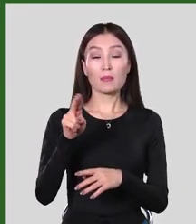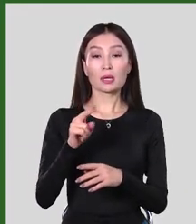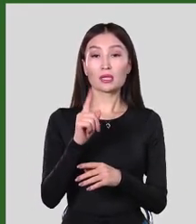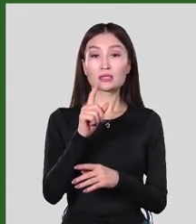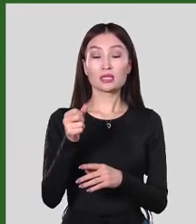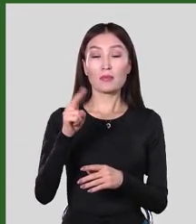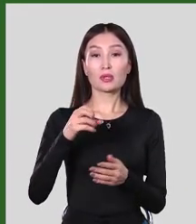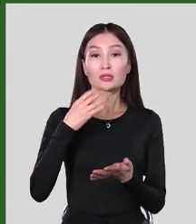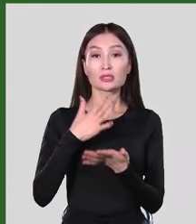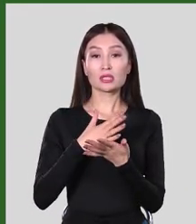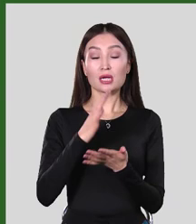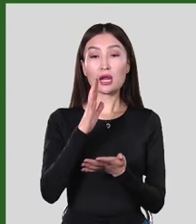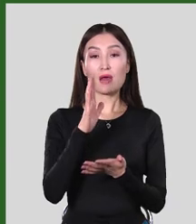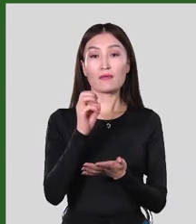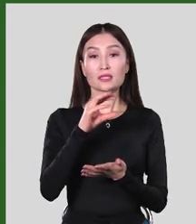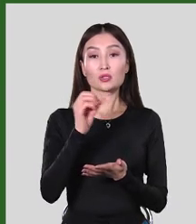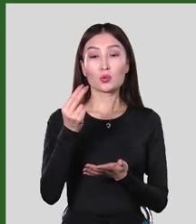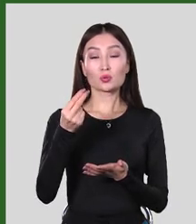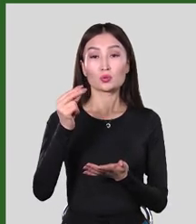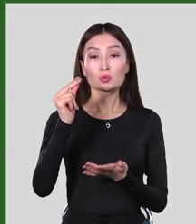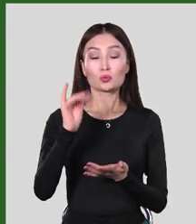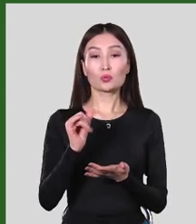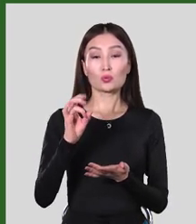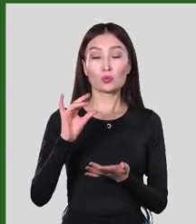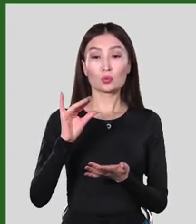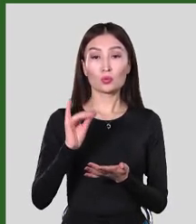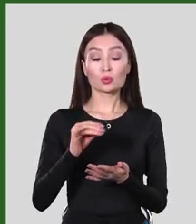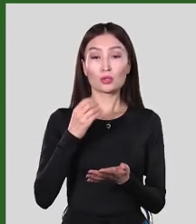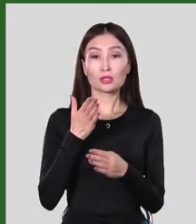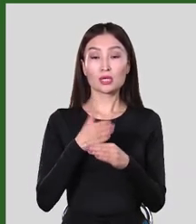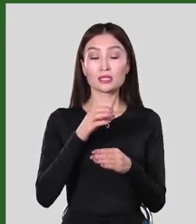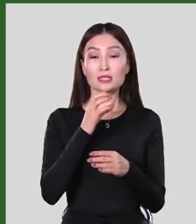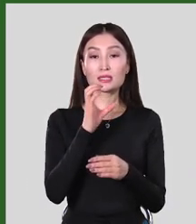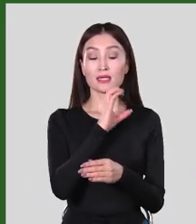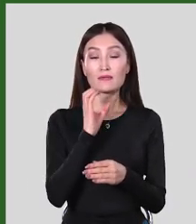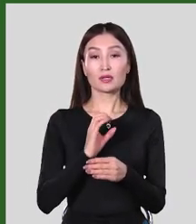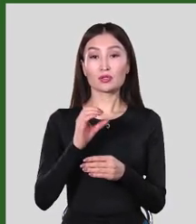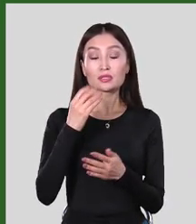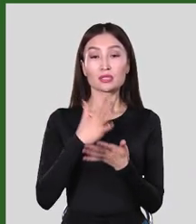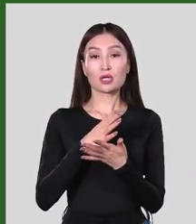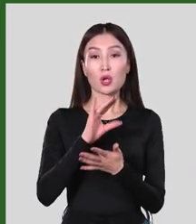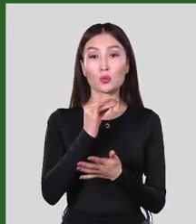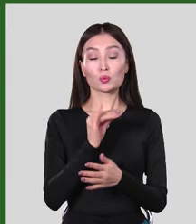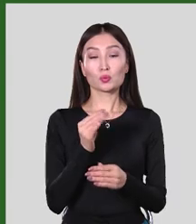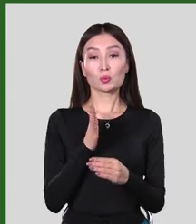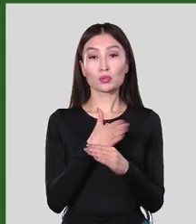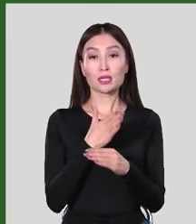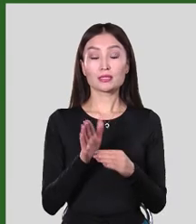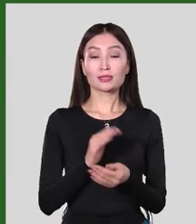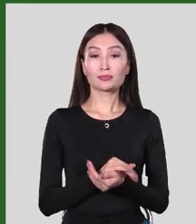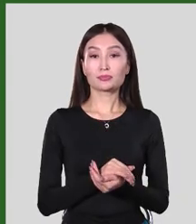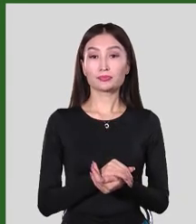западную, центральную и восточную части, северную с центральной и южную части.